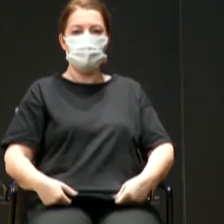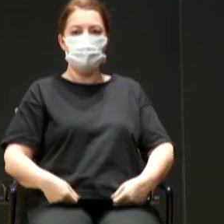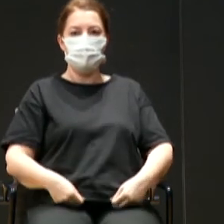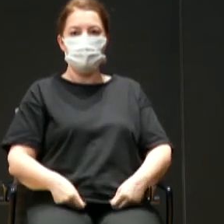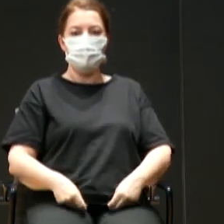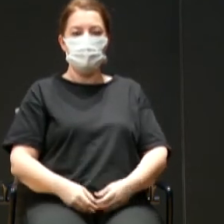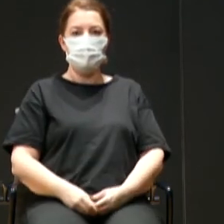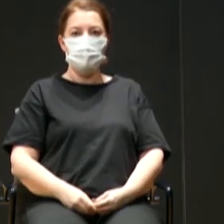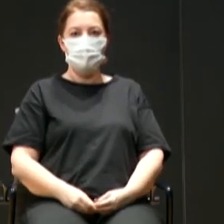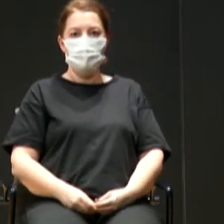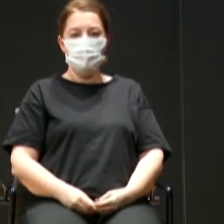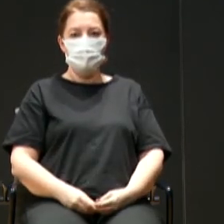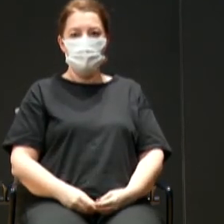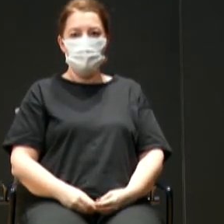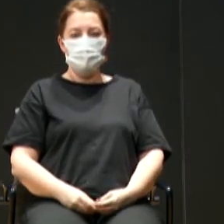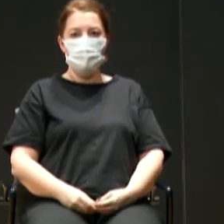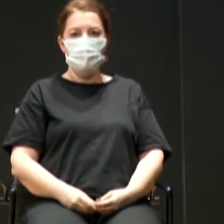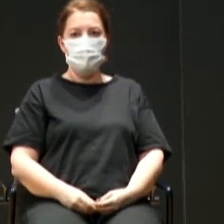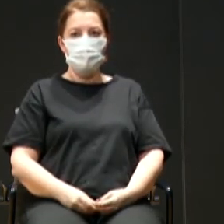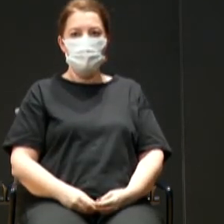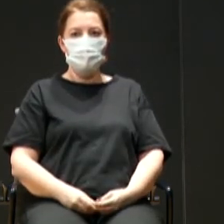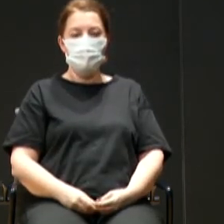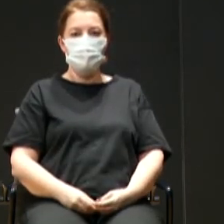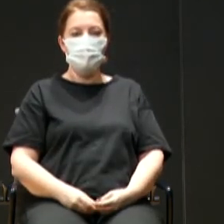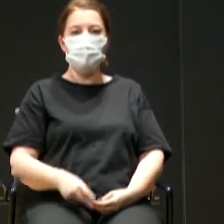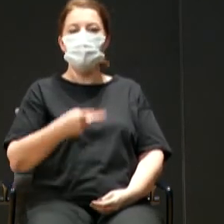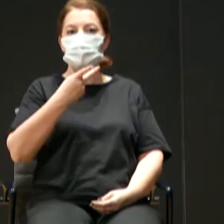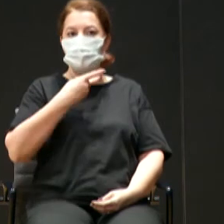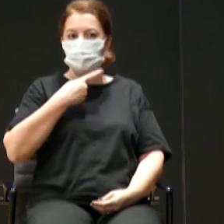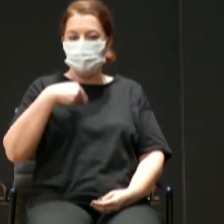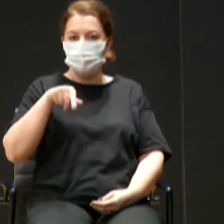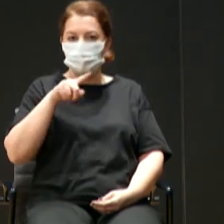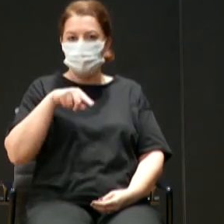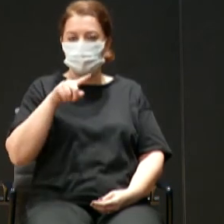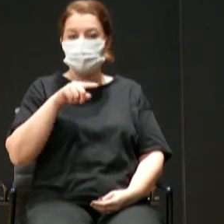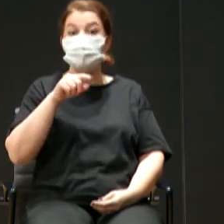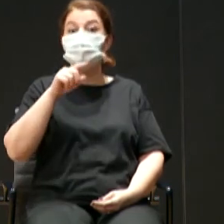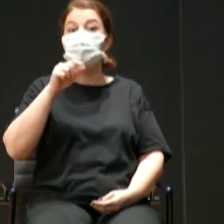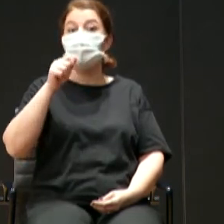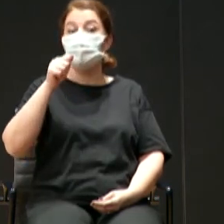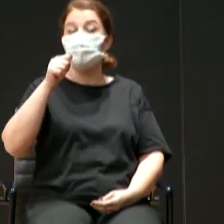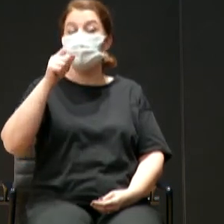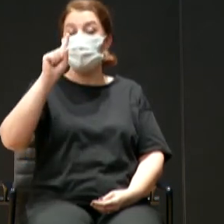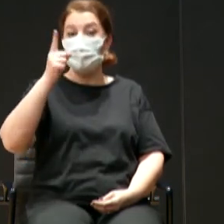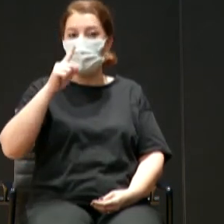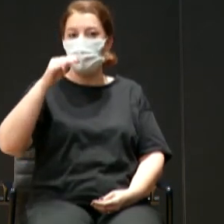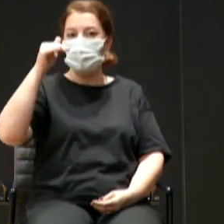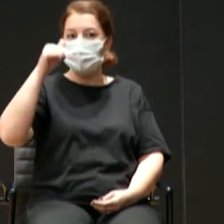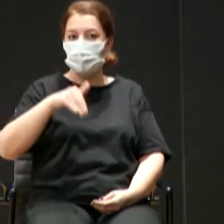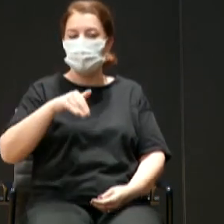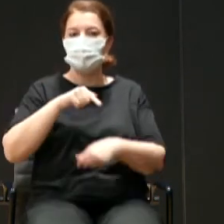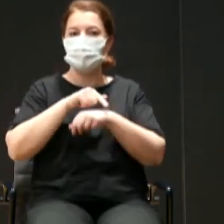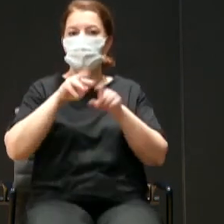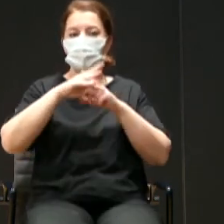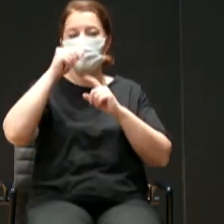Ha, ilçe yönetimiydi. Pek şey yapmıyorum. Biz yönetime geldiğimiz zaman